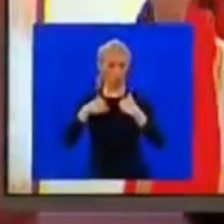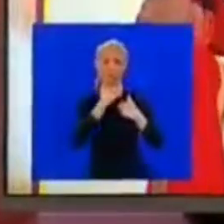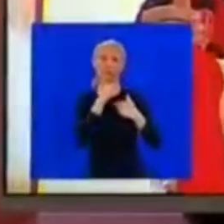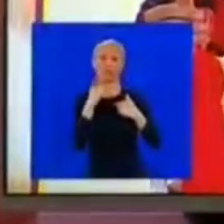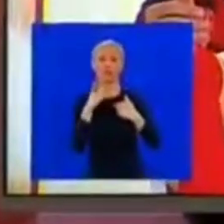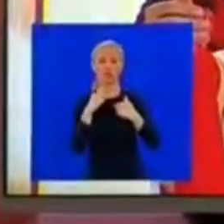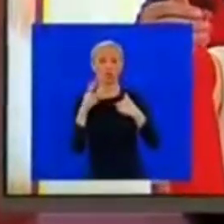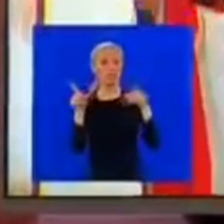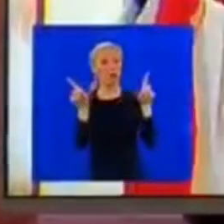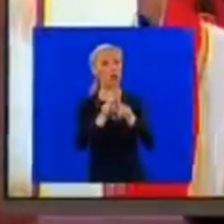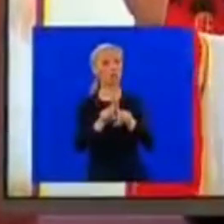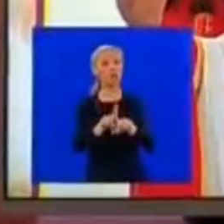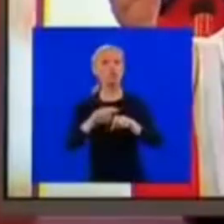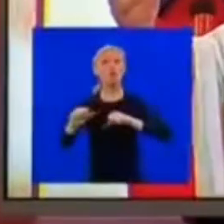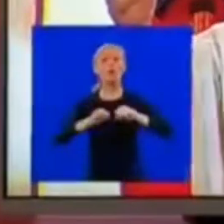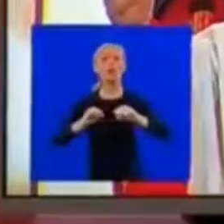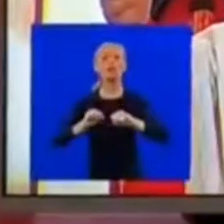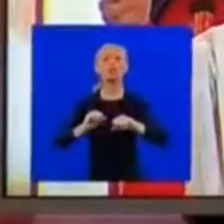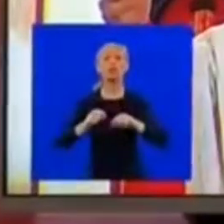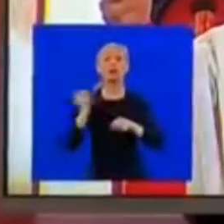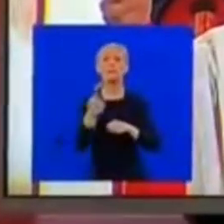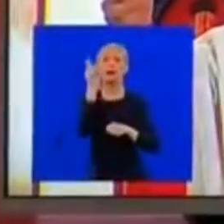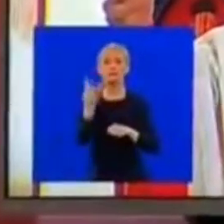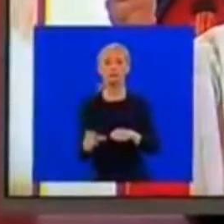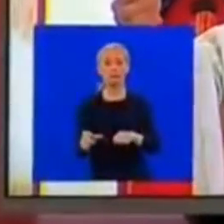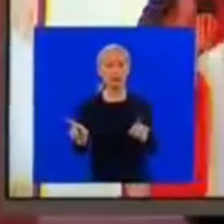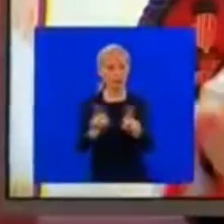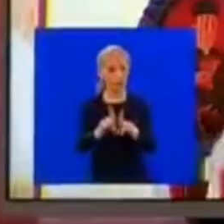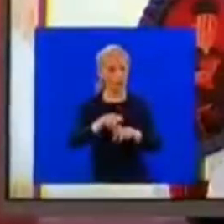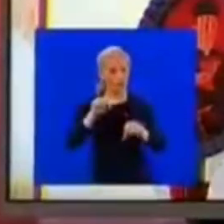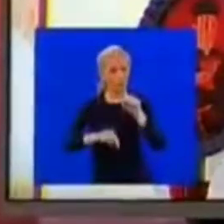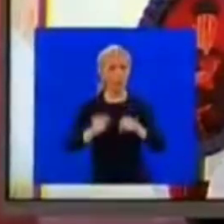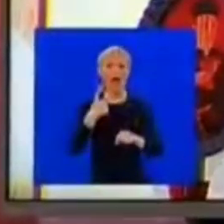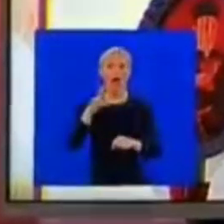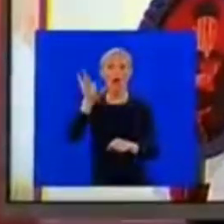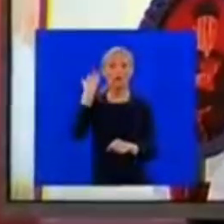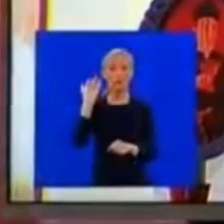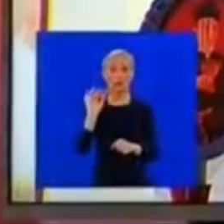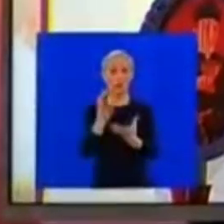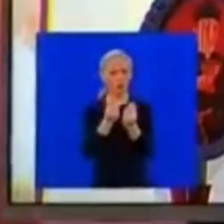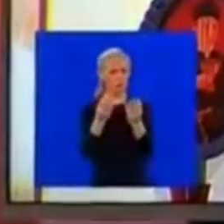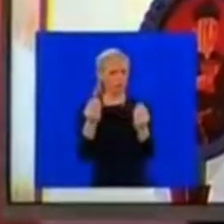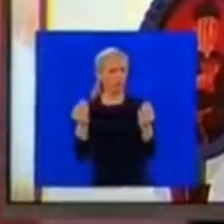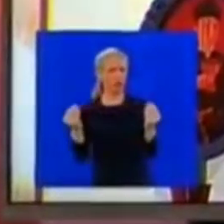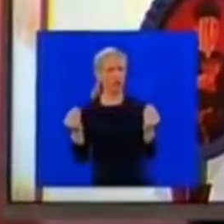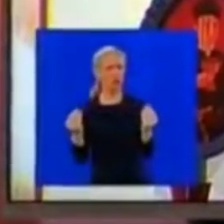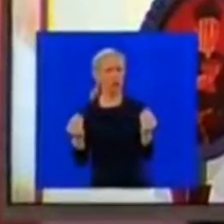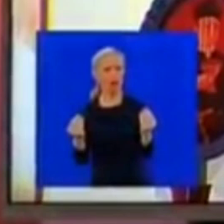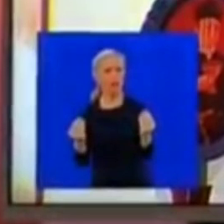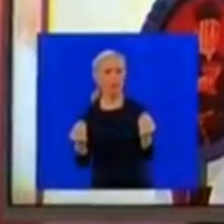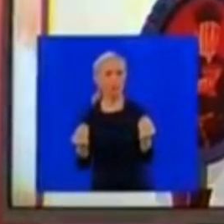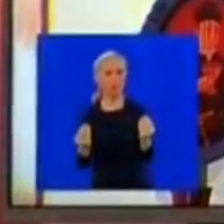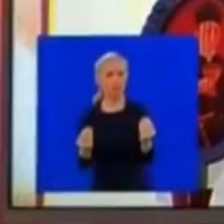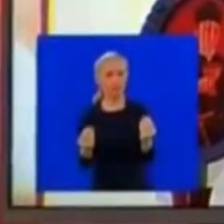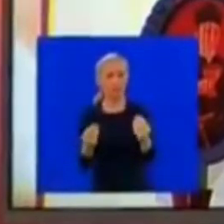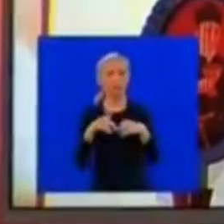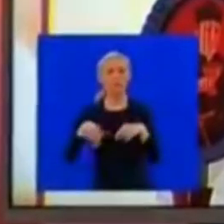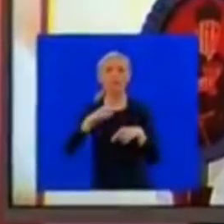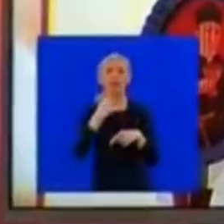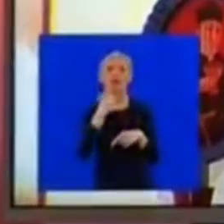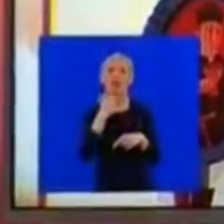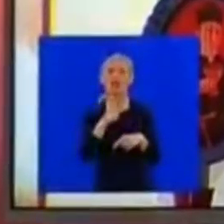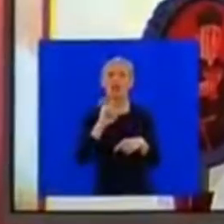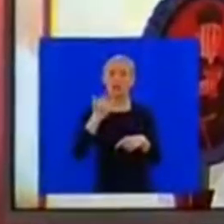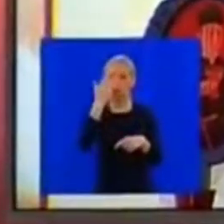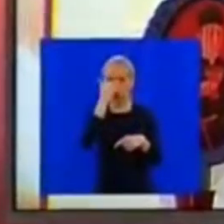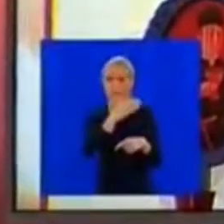i također i naši politički pastiri. Jer ako uzmemo, većina njih kaže za sebe da su